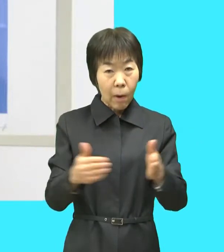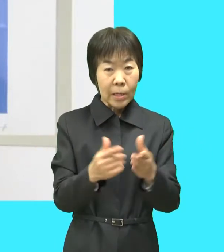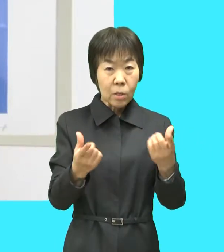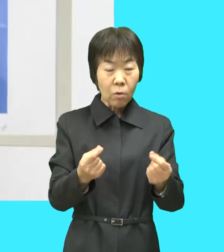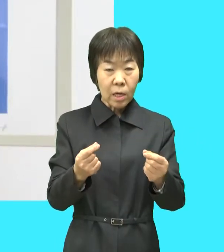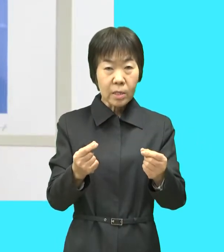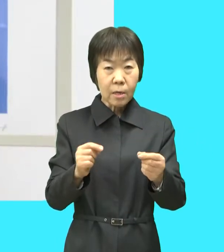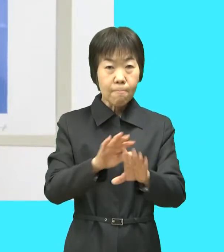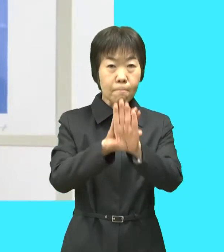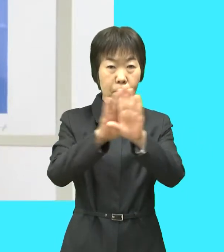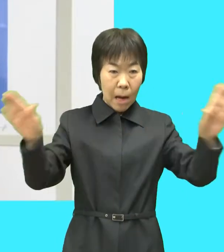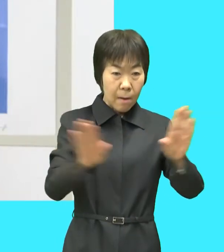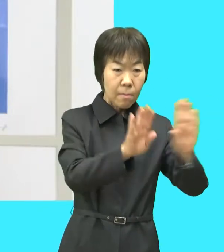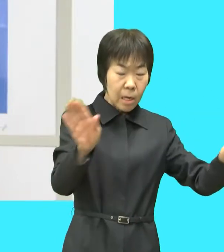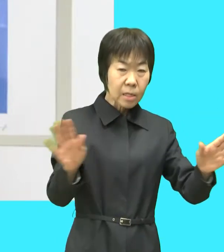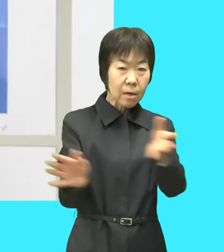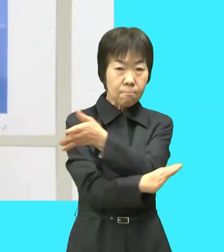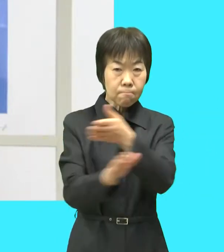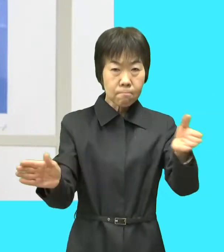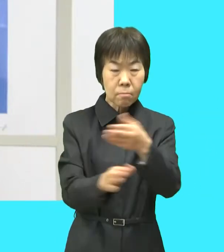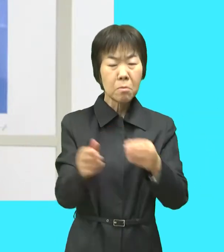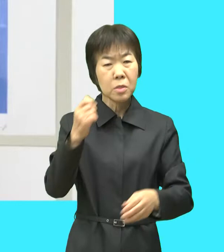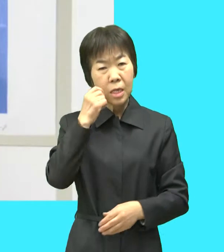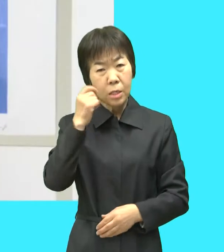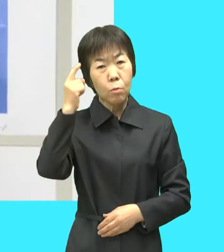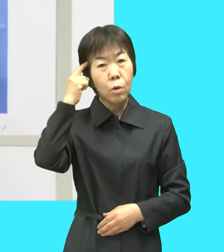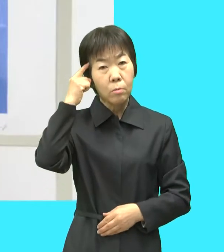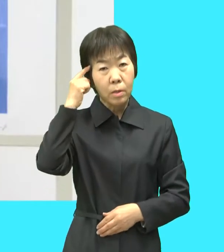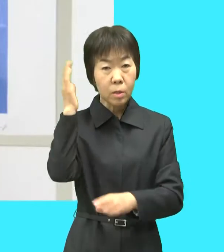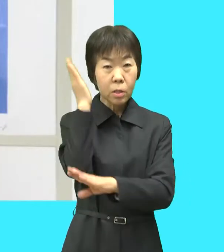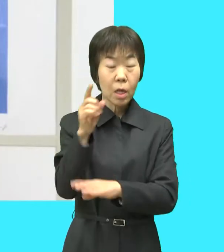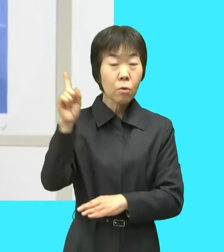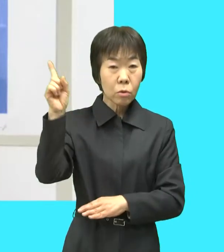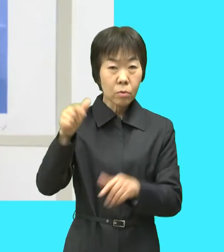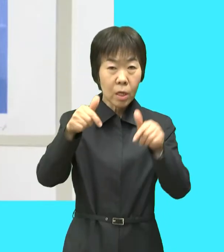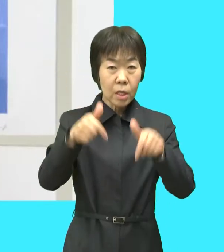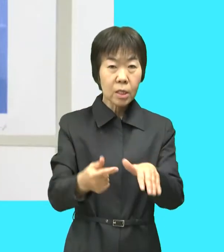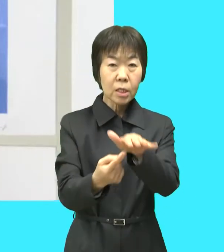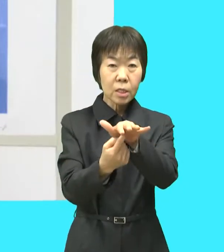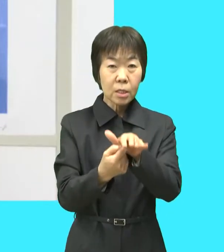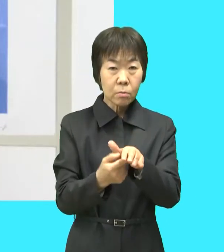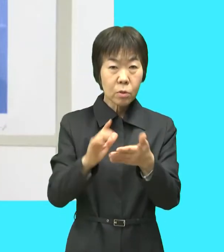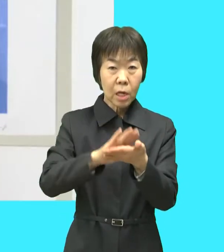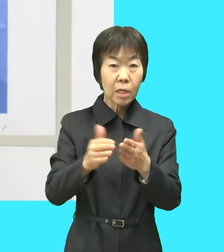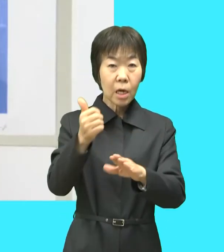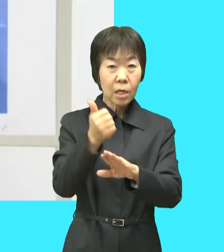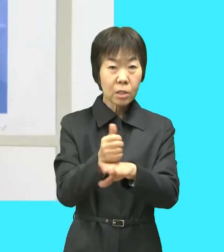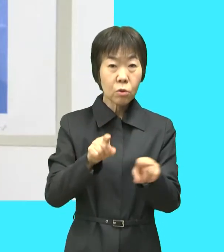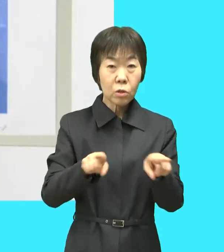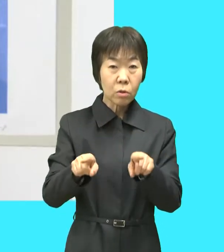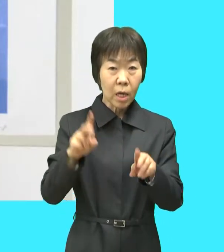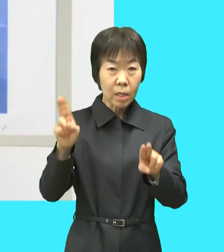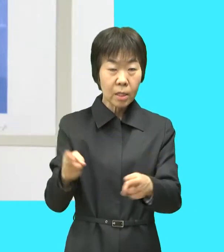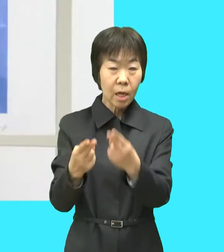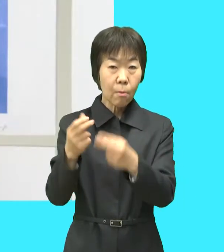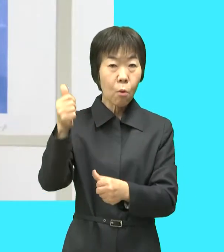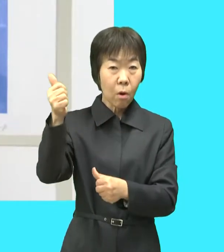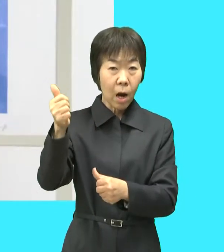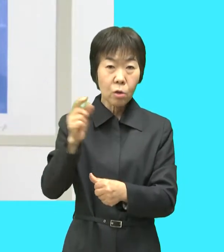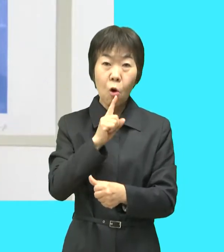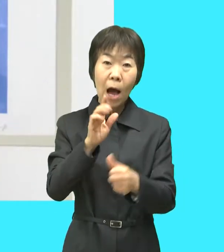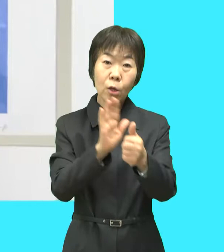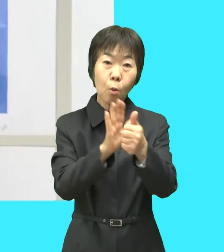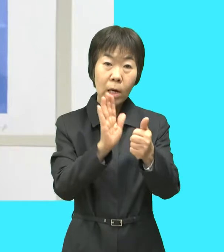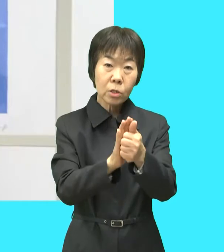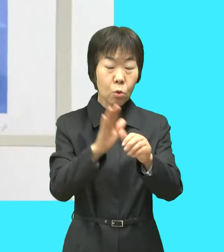行うのは難しいと思います。今政府においても西村大臣の下で専門家によるアドバイスを